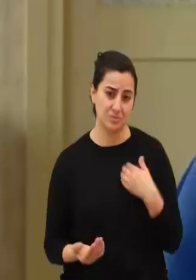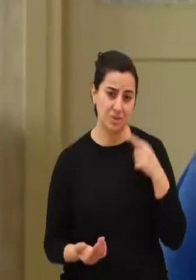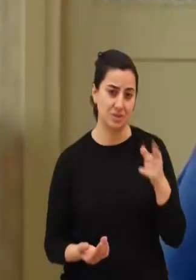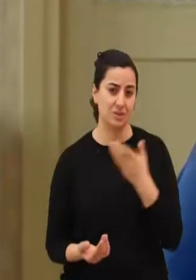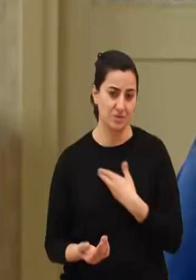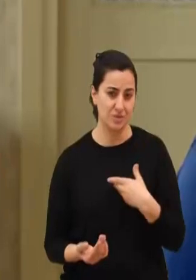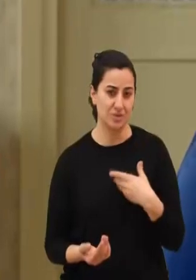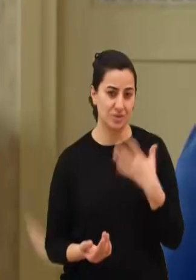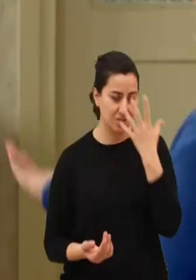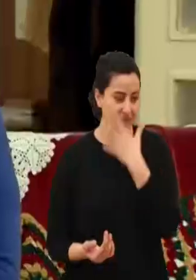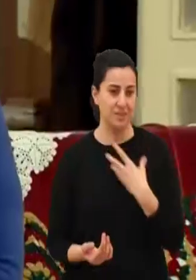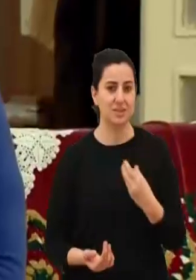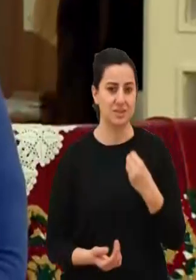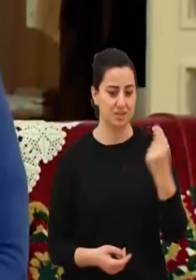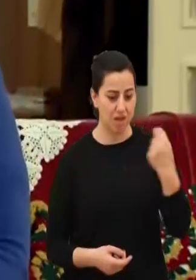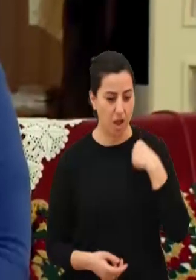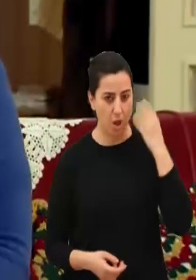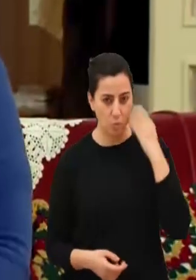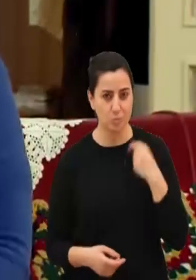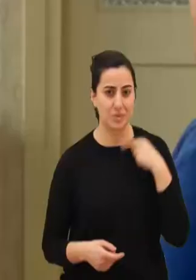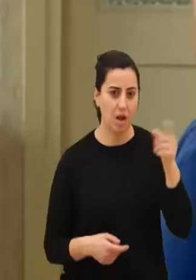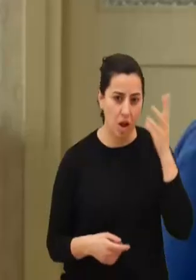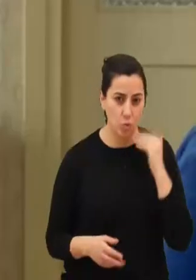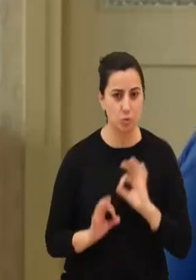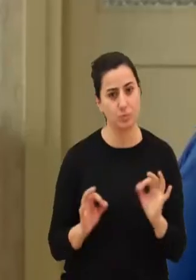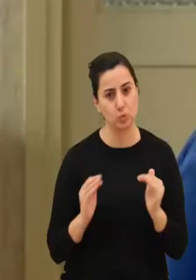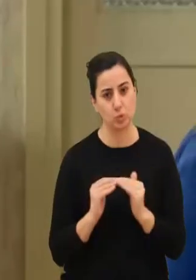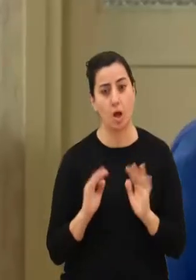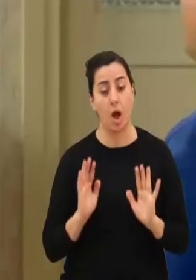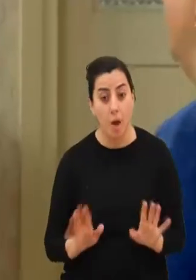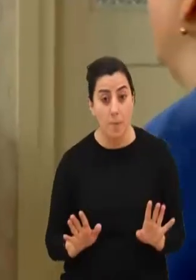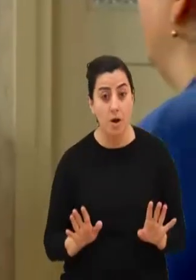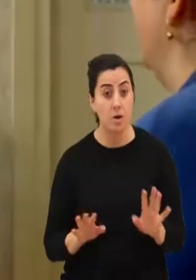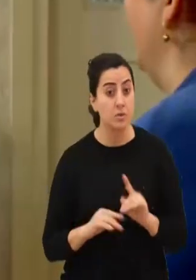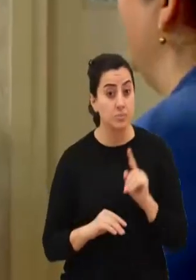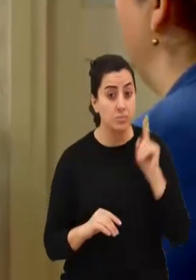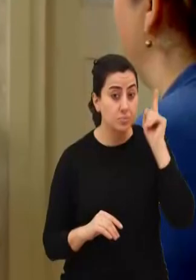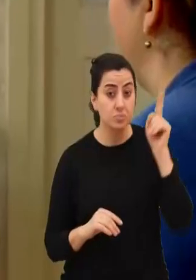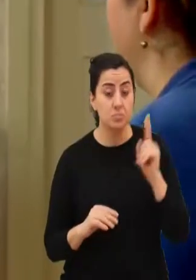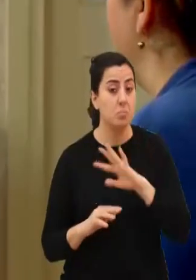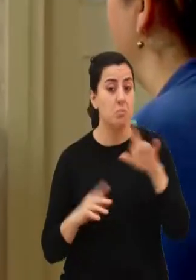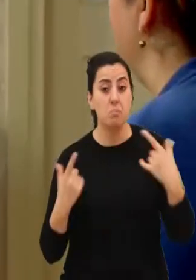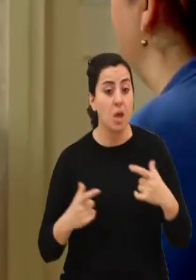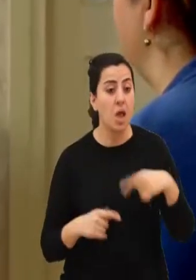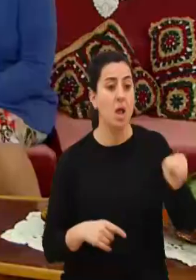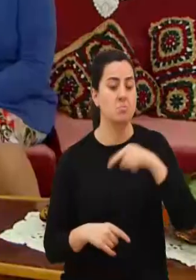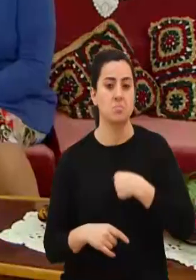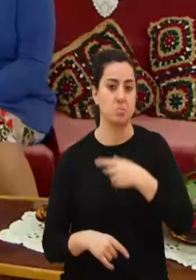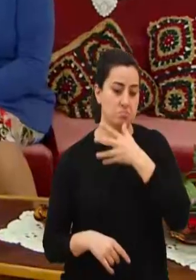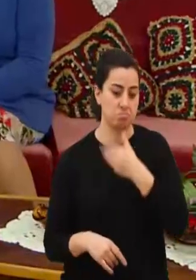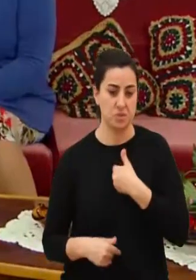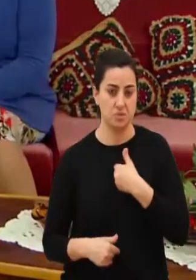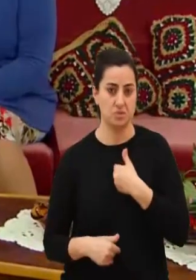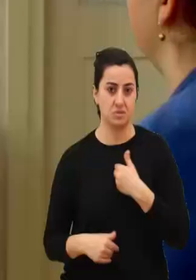ki anlaysın bile insani. Sen de beni anlaysın. Ya. Ama bak bir tevi mahle bilir neyim ben. Her çiz